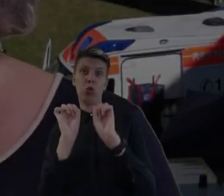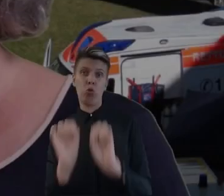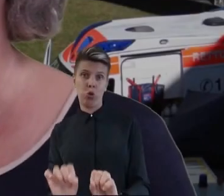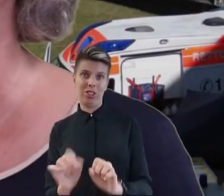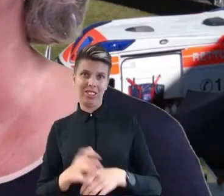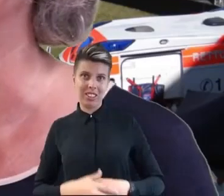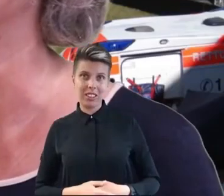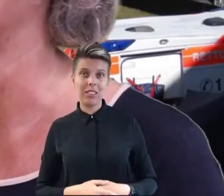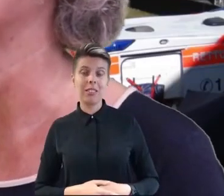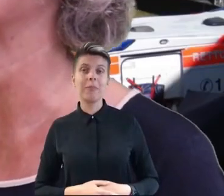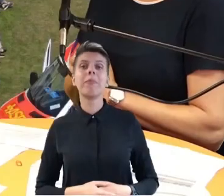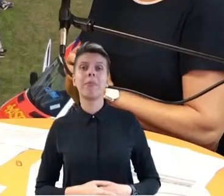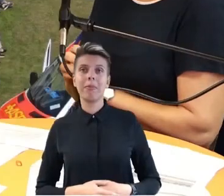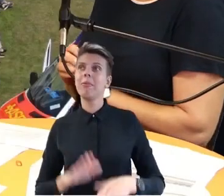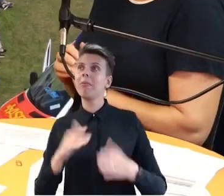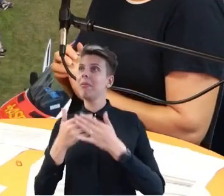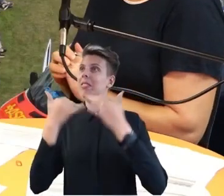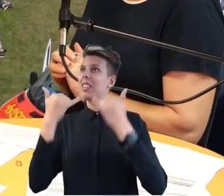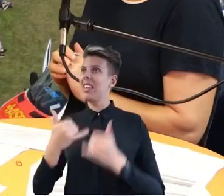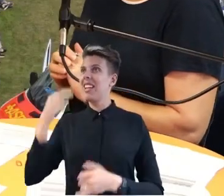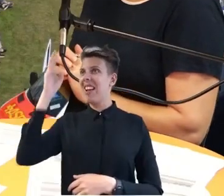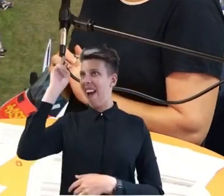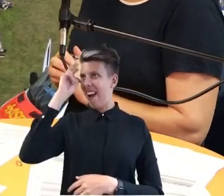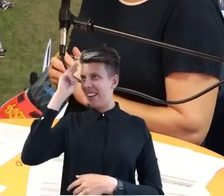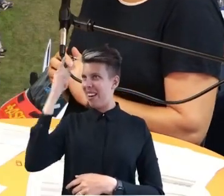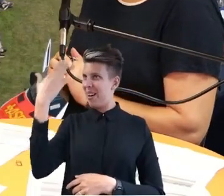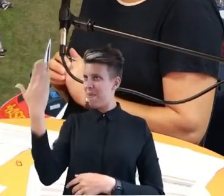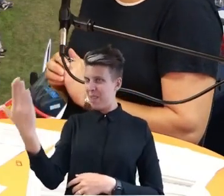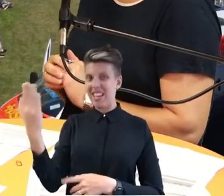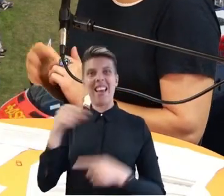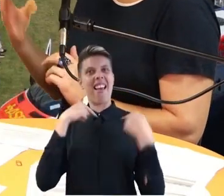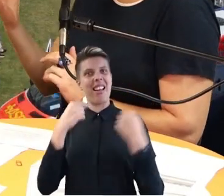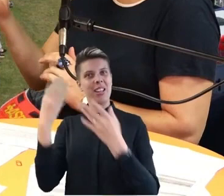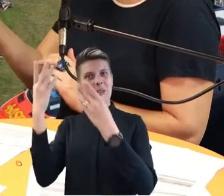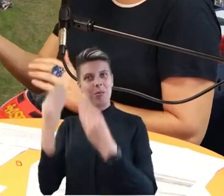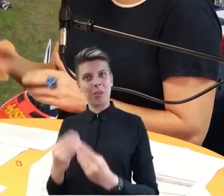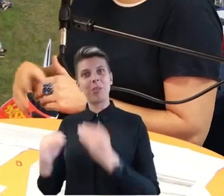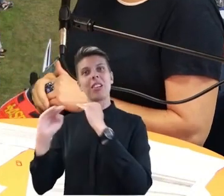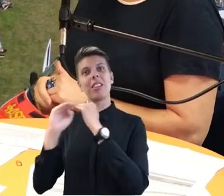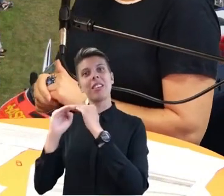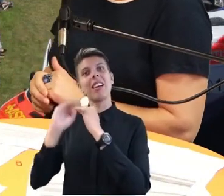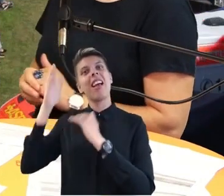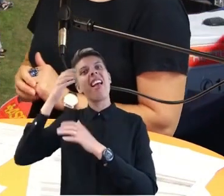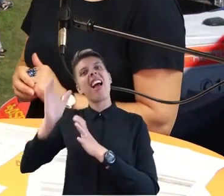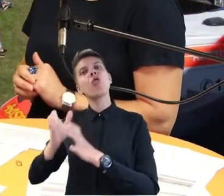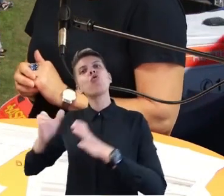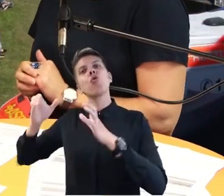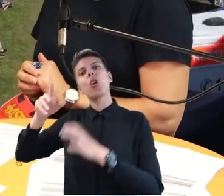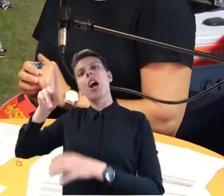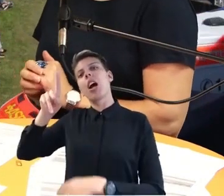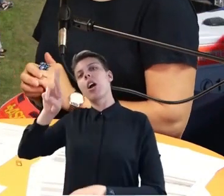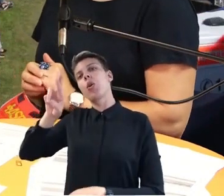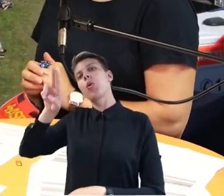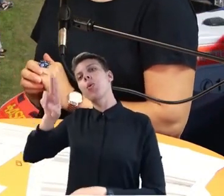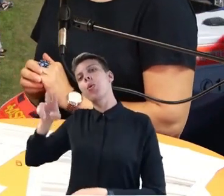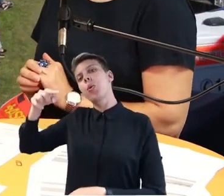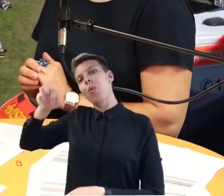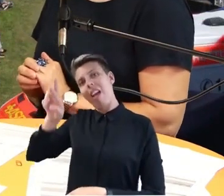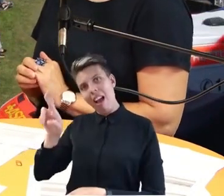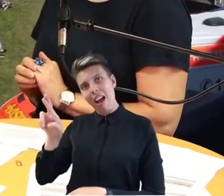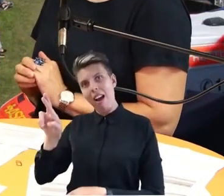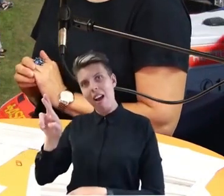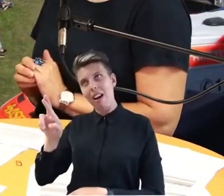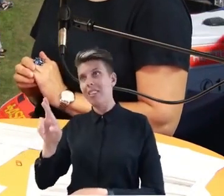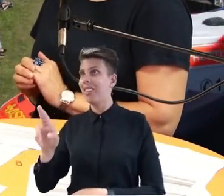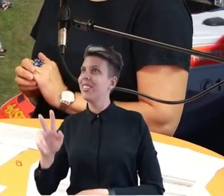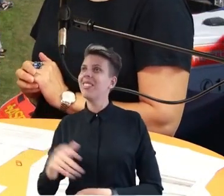ich begrüße aus der akademie ganz herzlich meinen kollegen ulf krüger schön dass sie da sind und dass sie